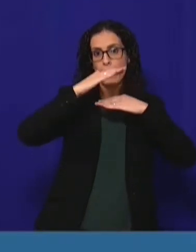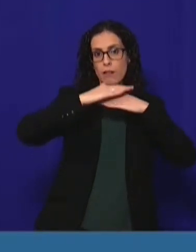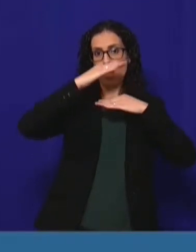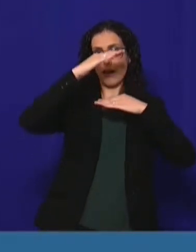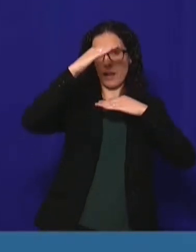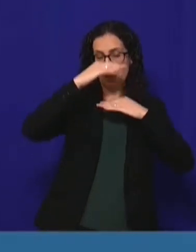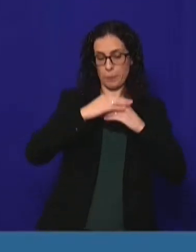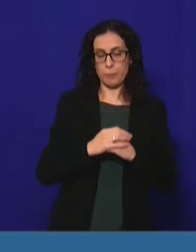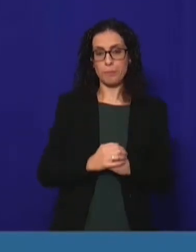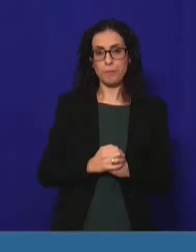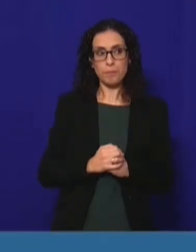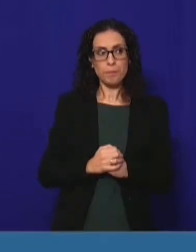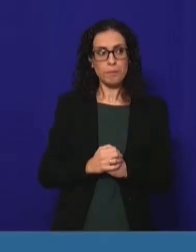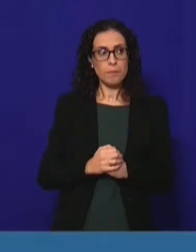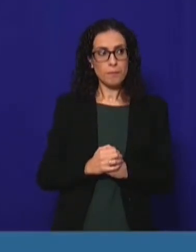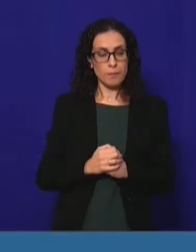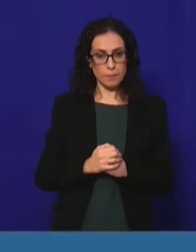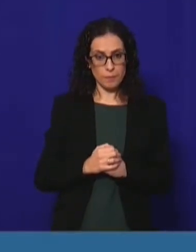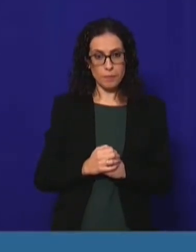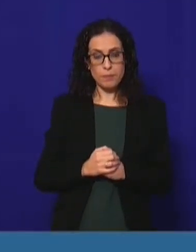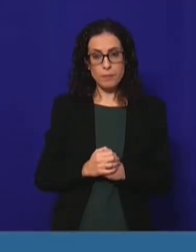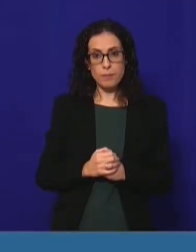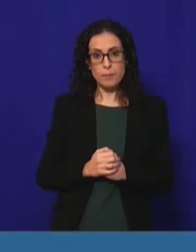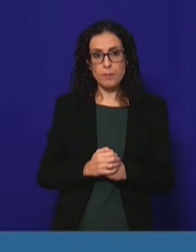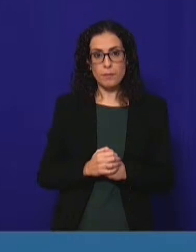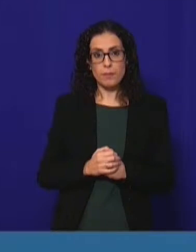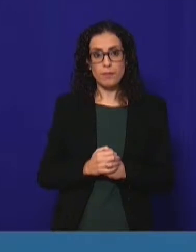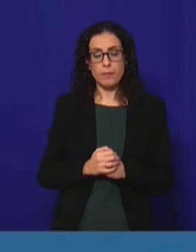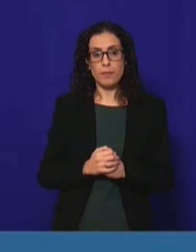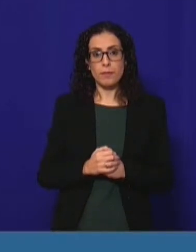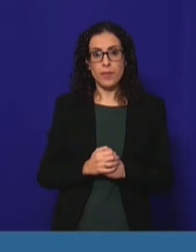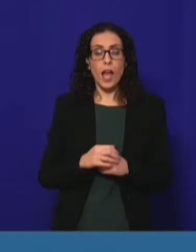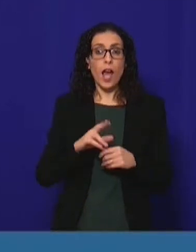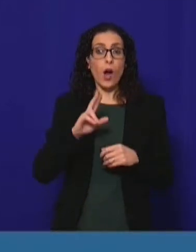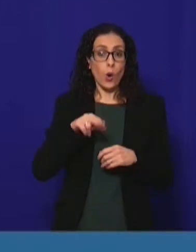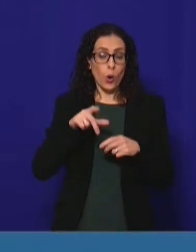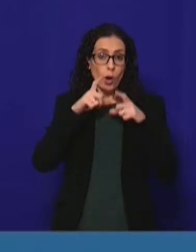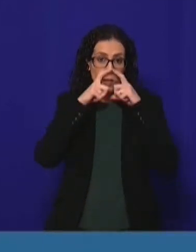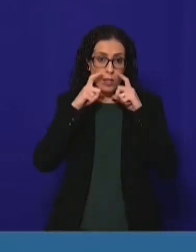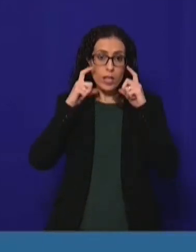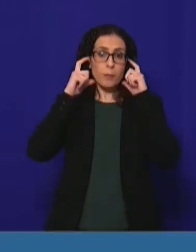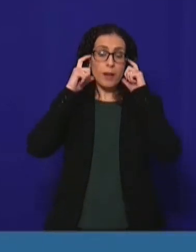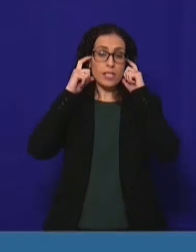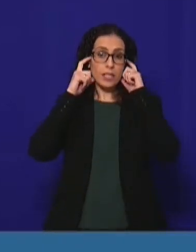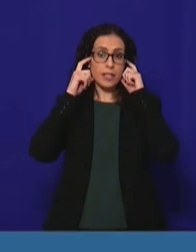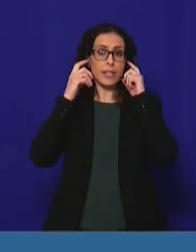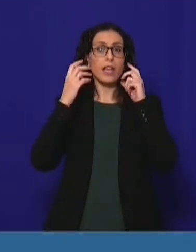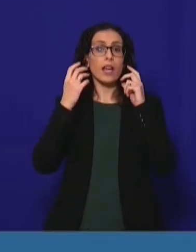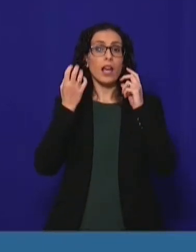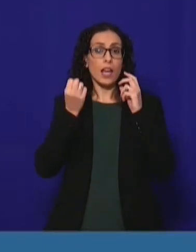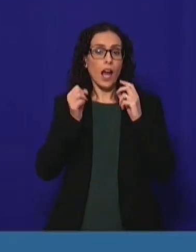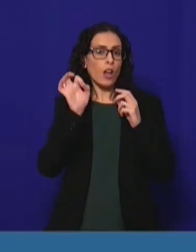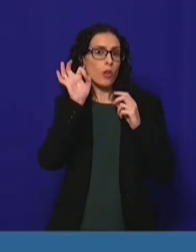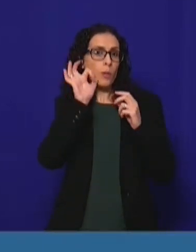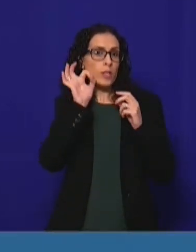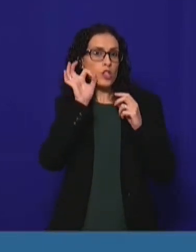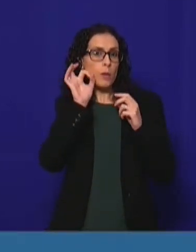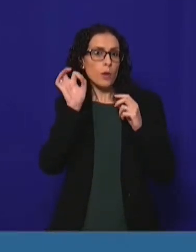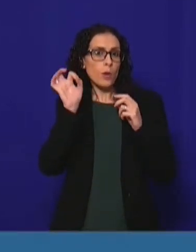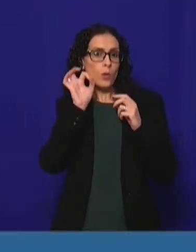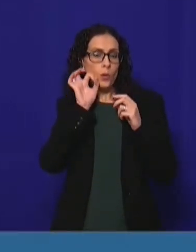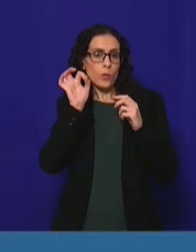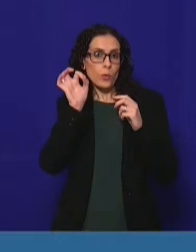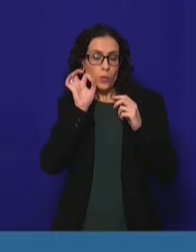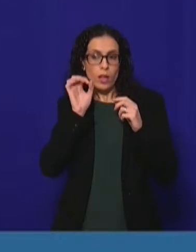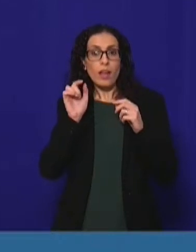qed ngħidilkom li dawk il-maskri li jkun fihom l-exhalation filters m'għandhomx jintużaw fil-komunità għaliex hemmhekk inti tkun qiegħed